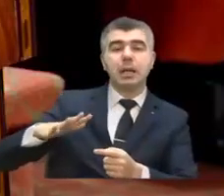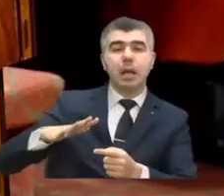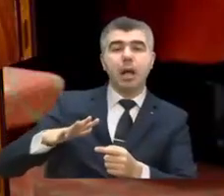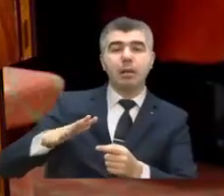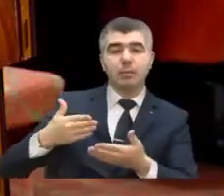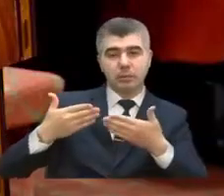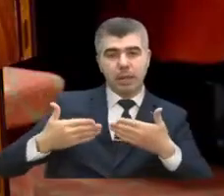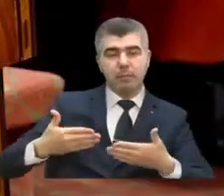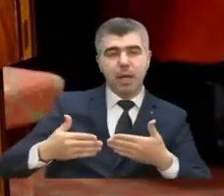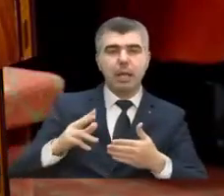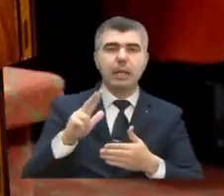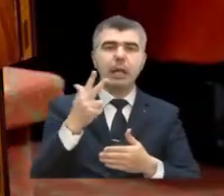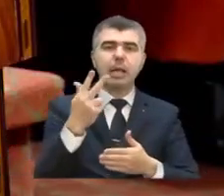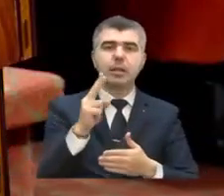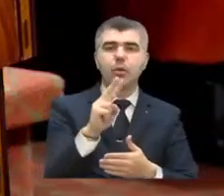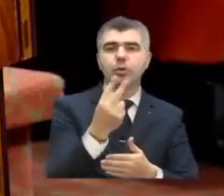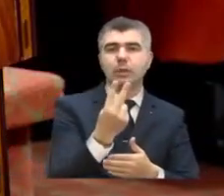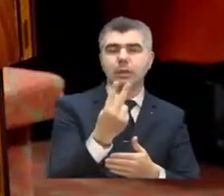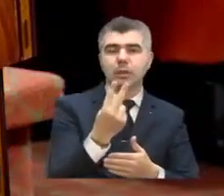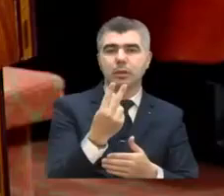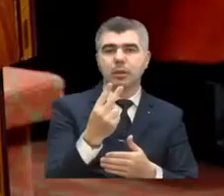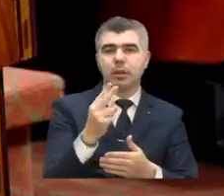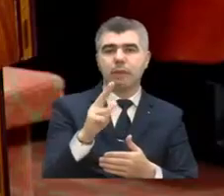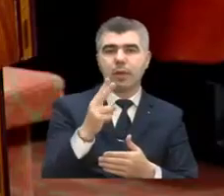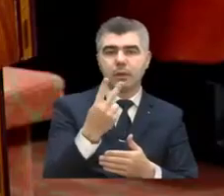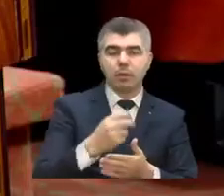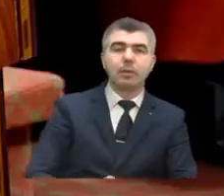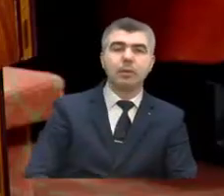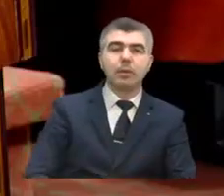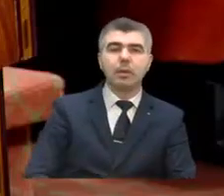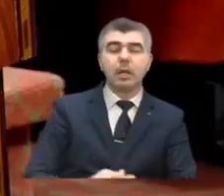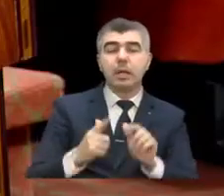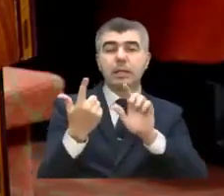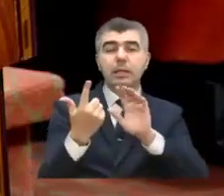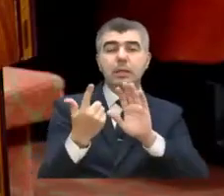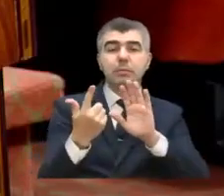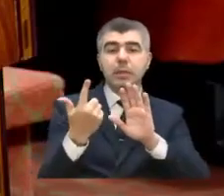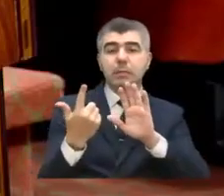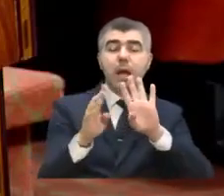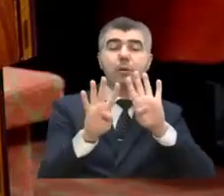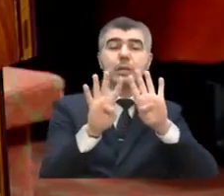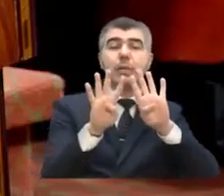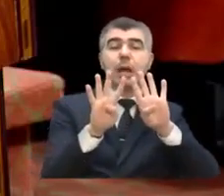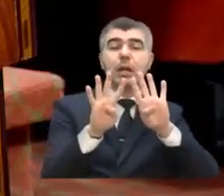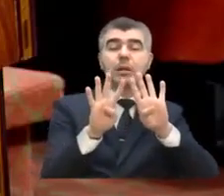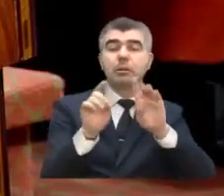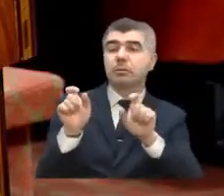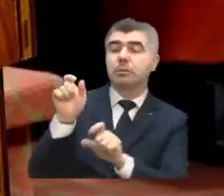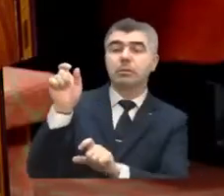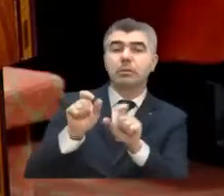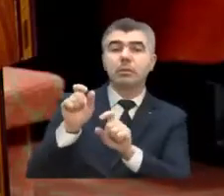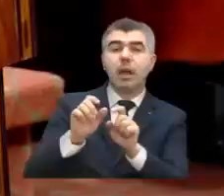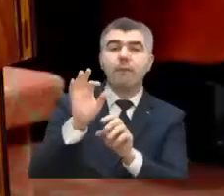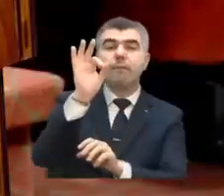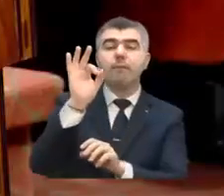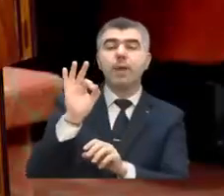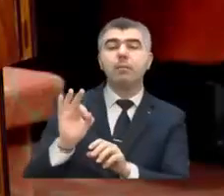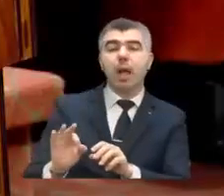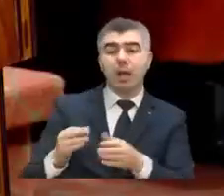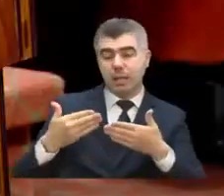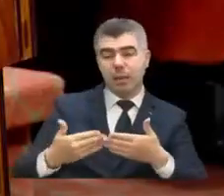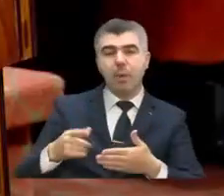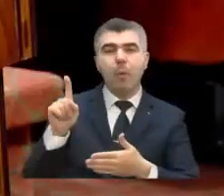حاليا، وتأمين النقل السككي ل 87% من الساكنة الوطنية بدلا من